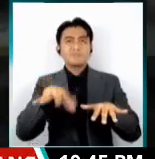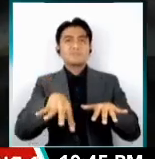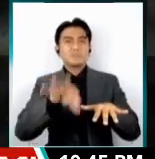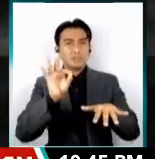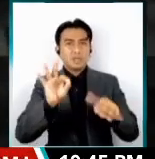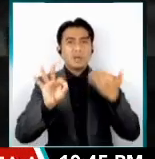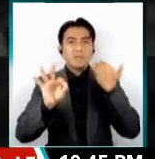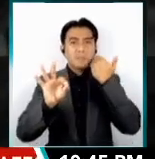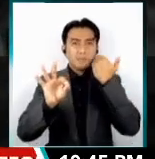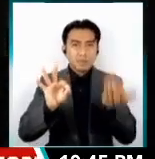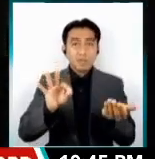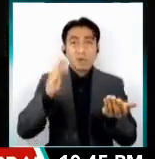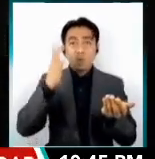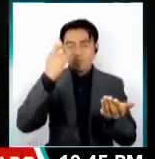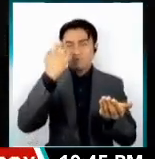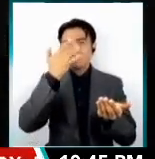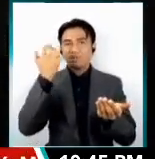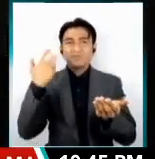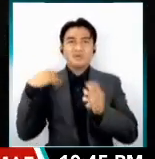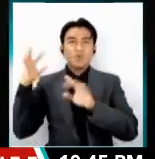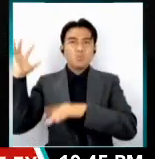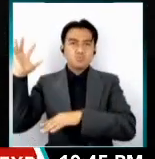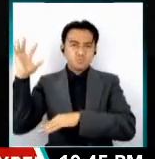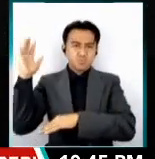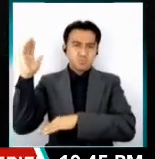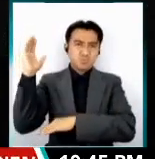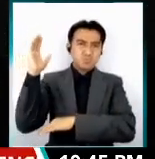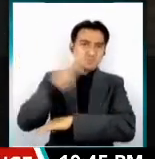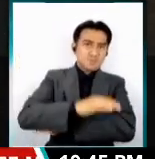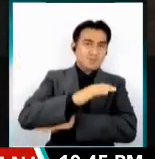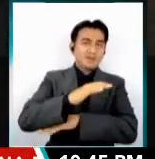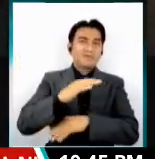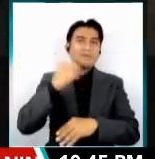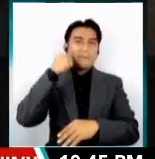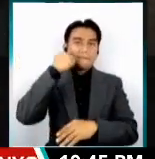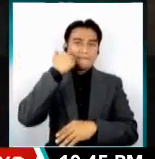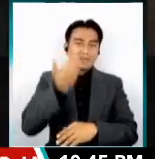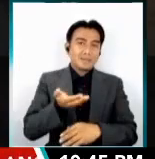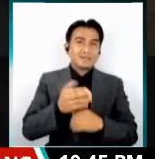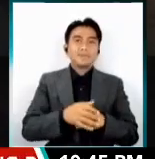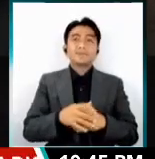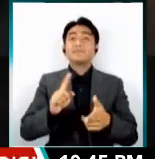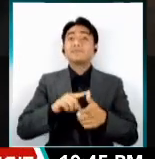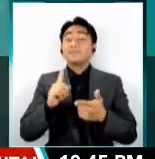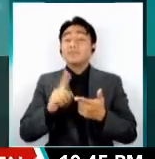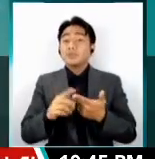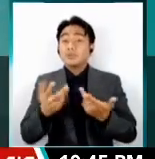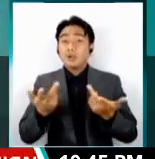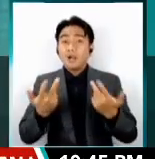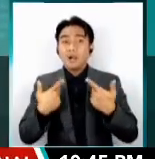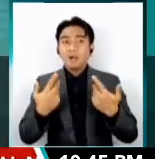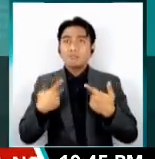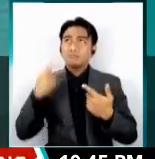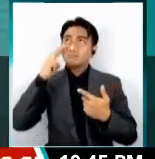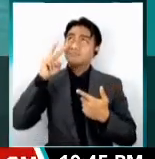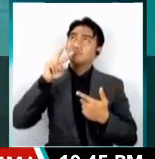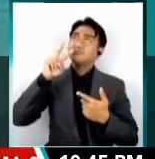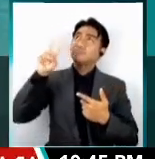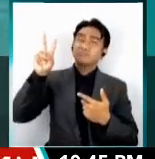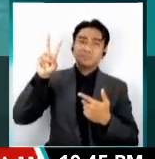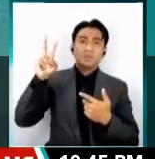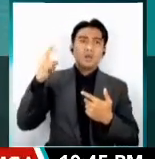matapos mabagsakan ng poste. Kasunod ng pagyanig, namataan ang tila pagliwanag sa kalangitan na sinundan ng tunog